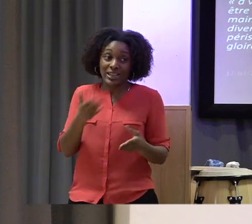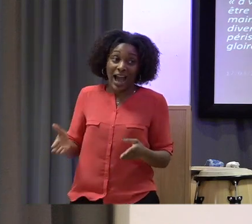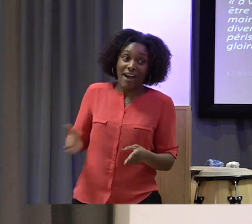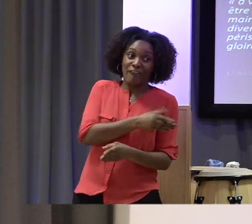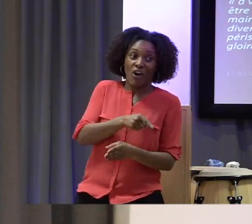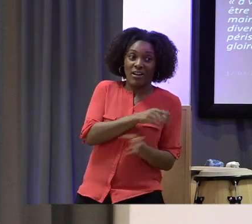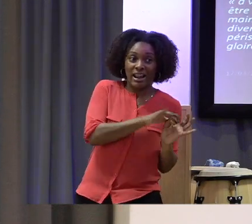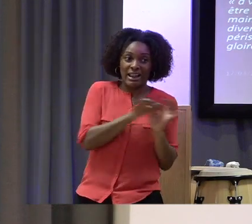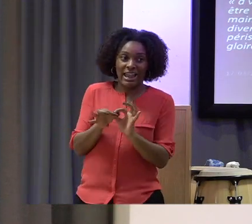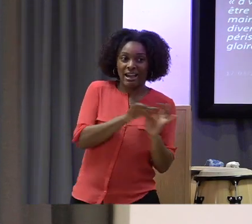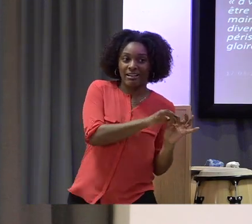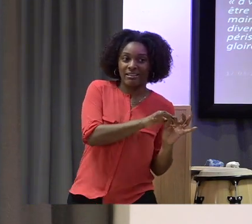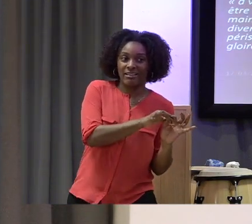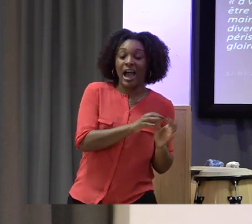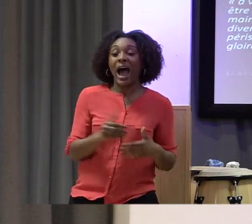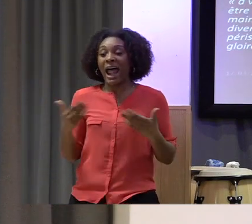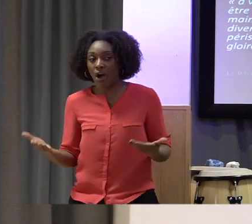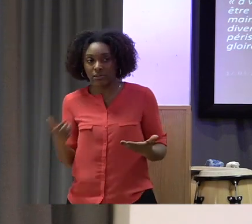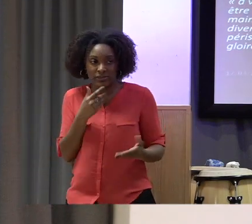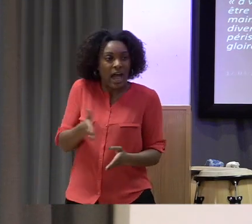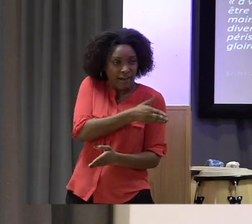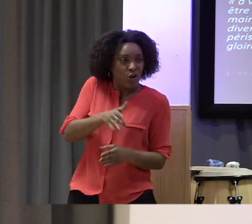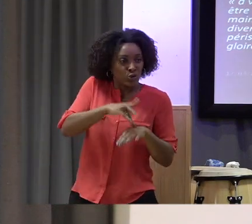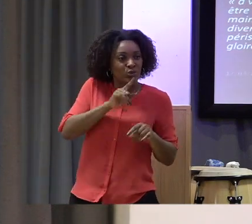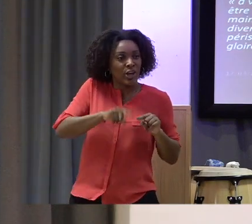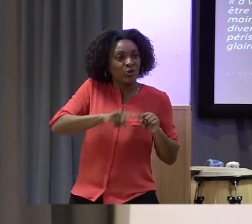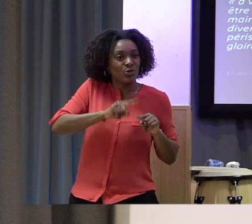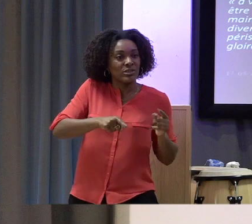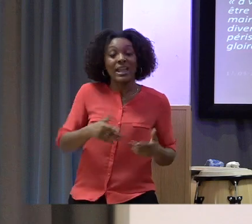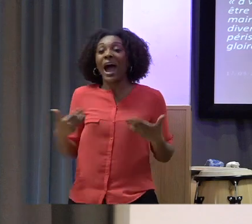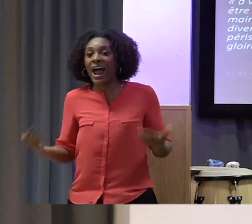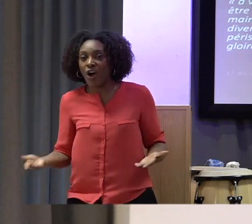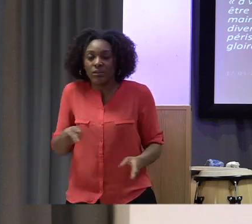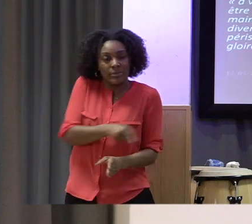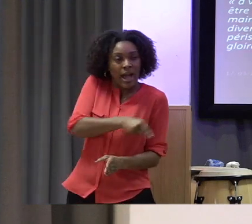passé précédemment. Et qu'est-ce qu'il y a eu précédemment?